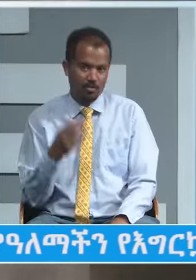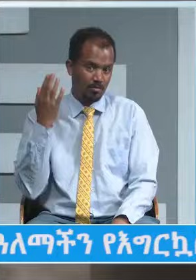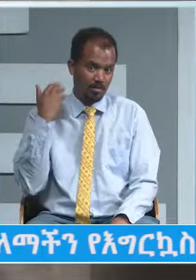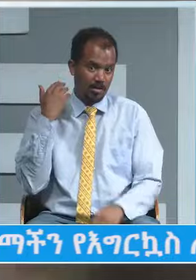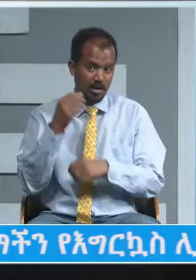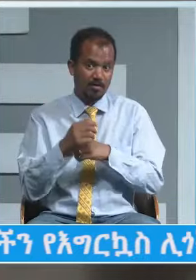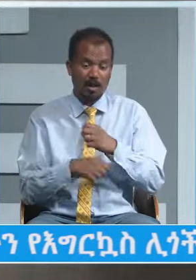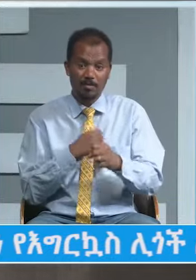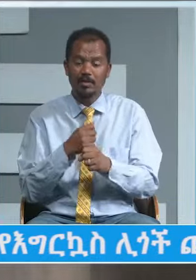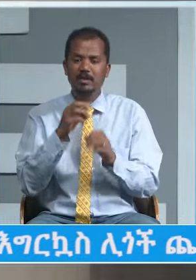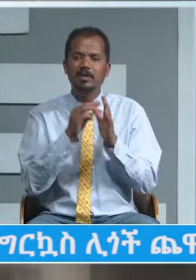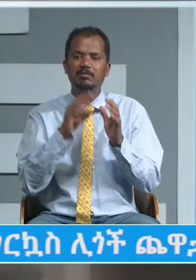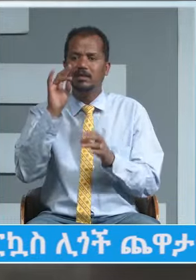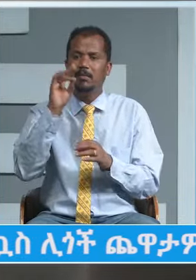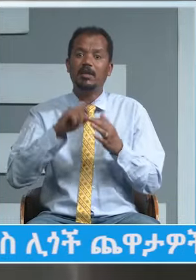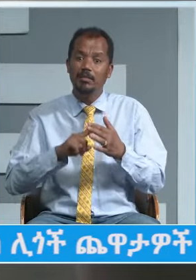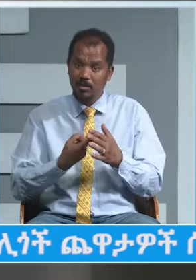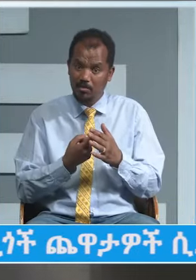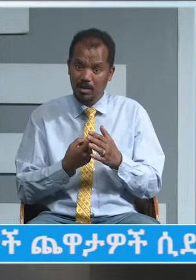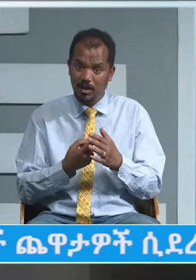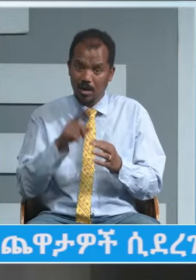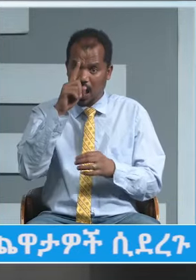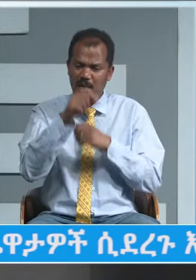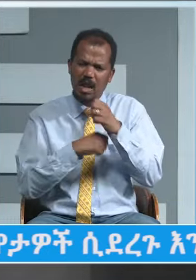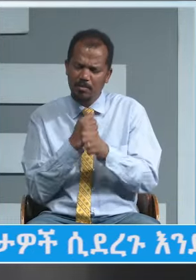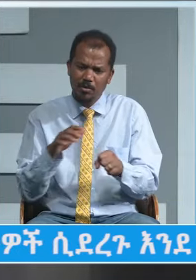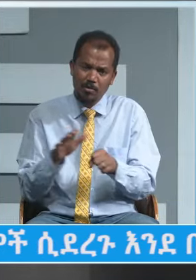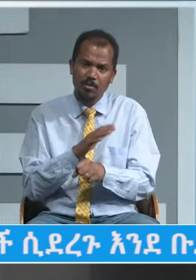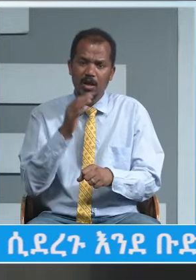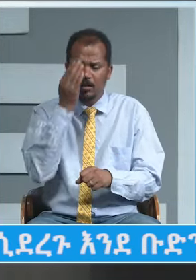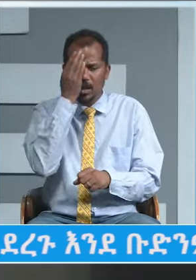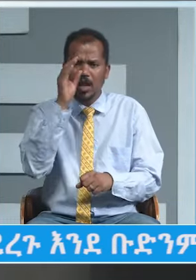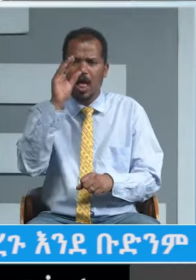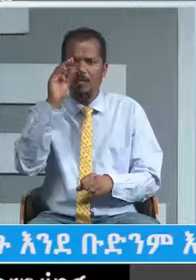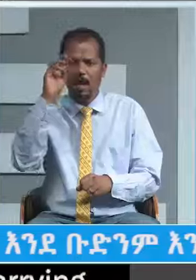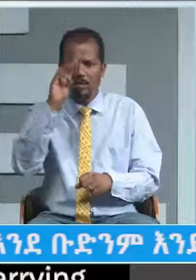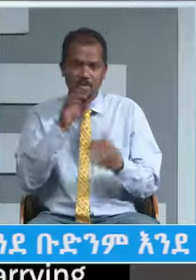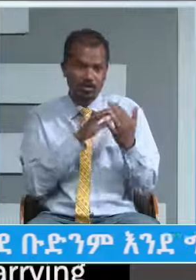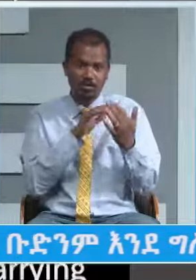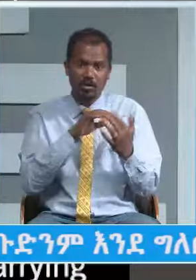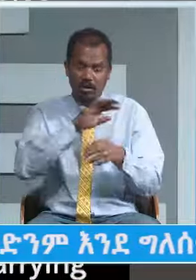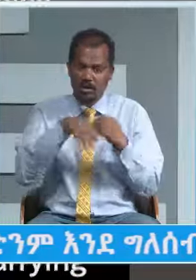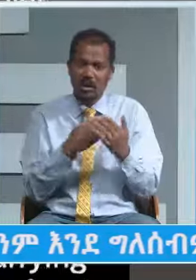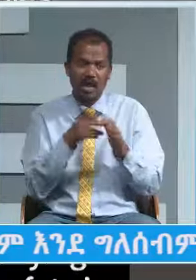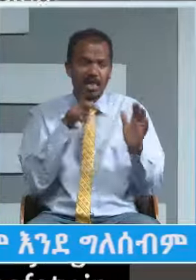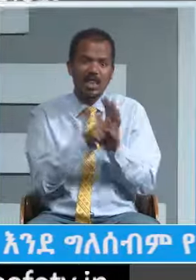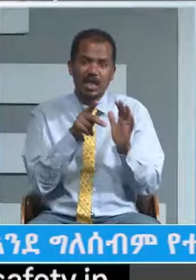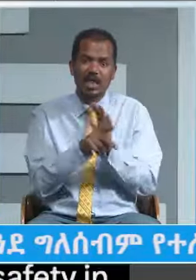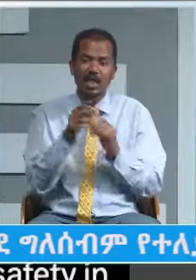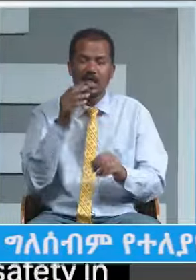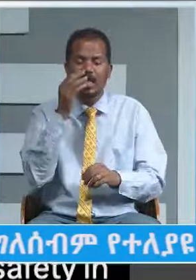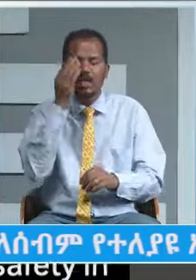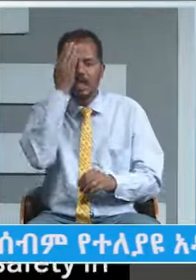አስታውቀዋል። ባሳለፍነው ዓመት ጥቅምት 7 በጀመረውና አንድ ዓመት ባስቆጠረው የእስራኤል ሐማስ ጦርነት በአጠቃላይ